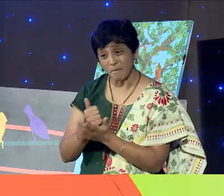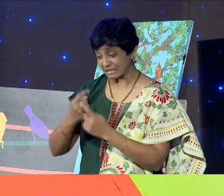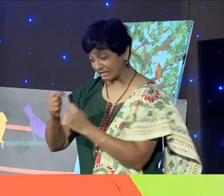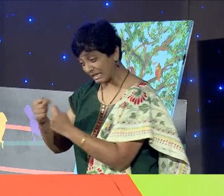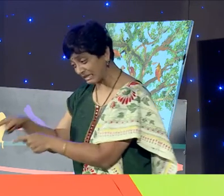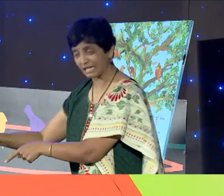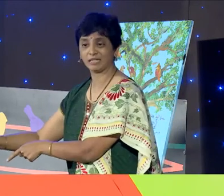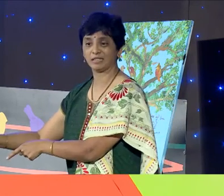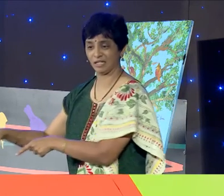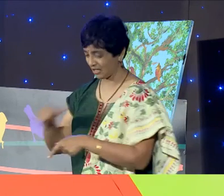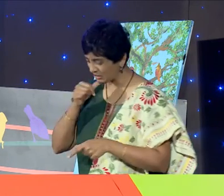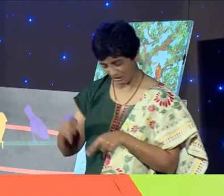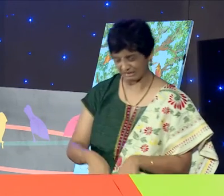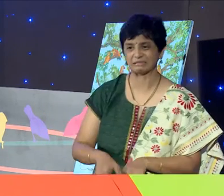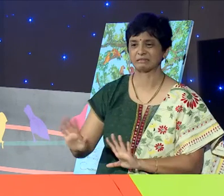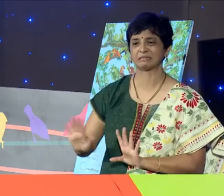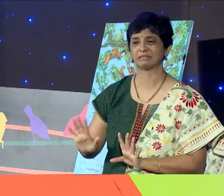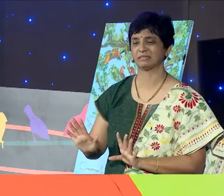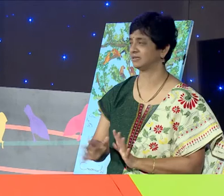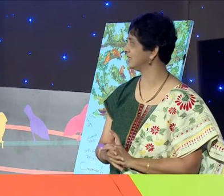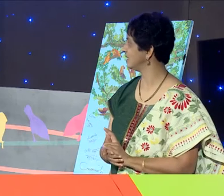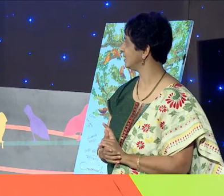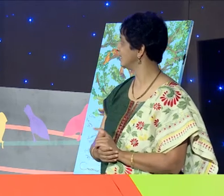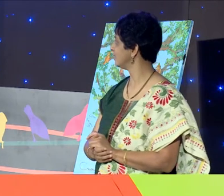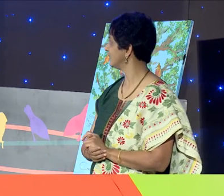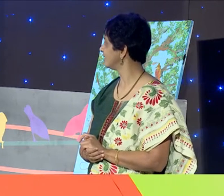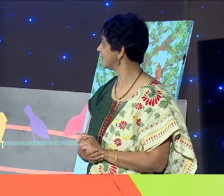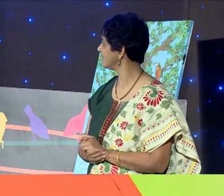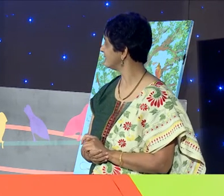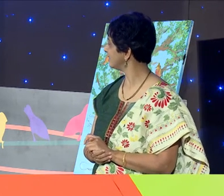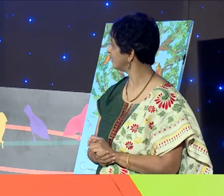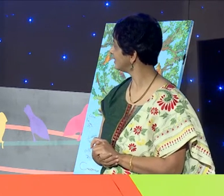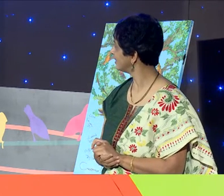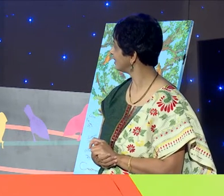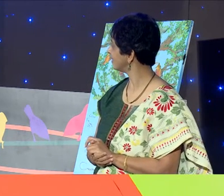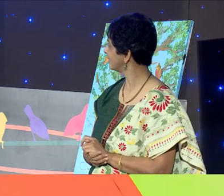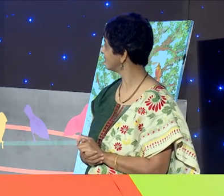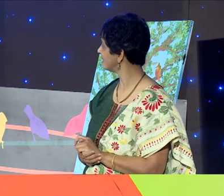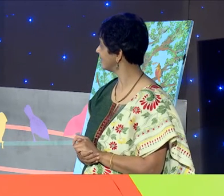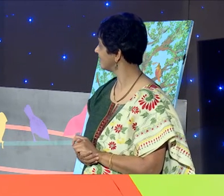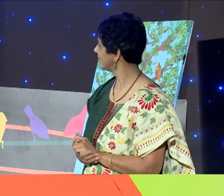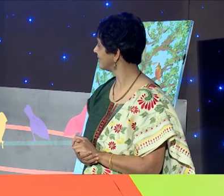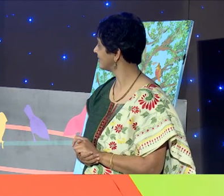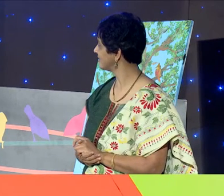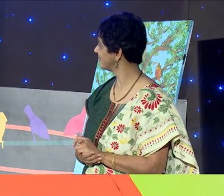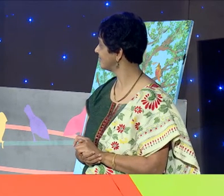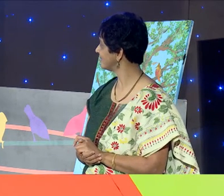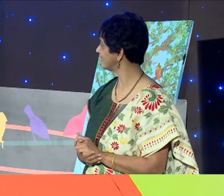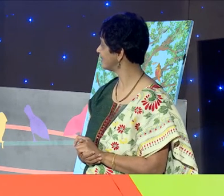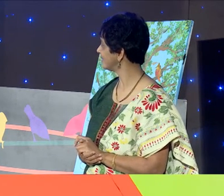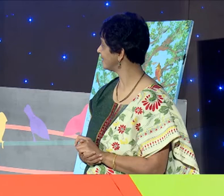रखें कि शब्दों के शमशेर चलाता हूं मैं, शब्दों के शमशेर चलाता हूं